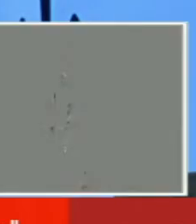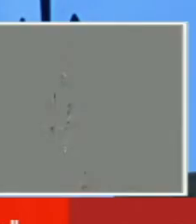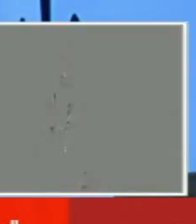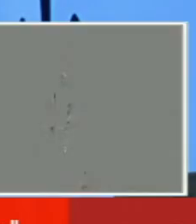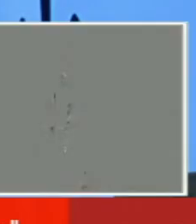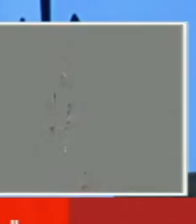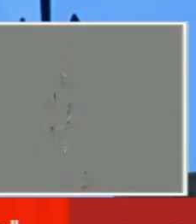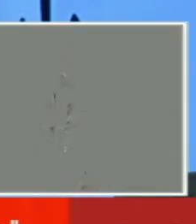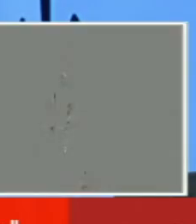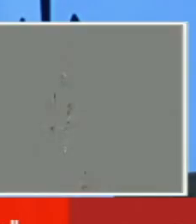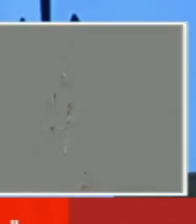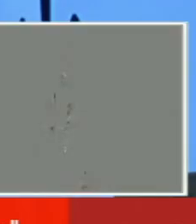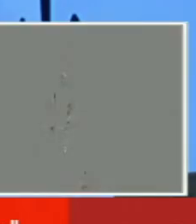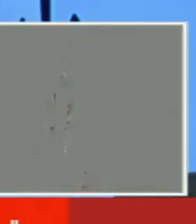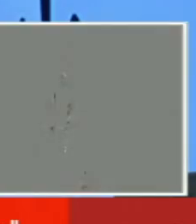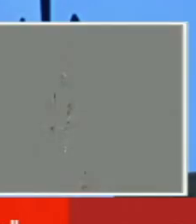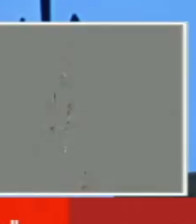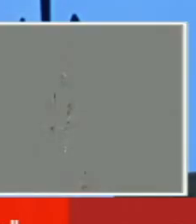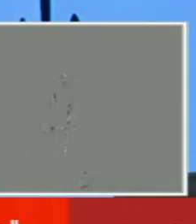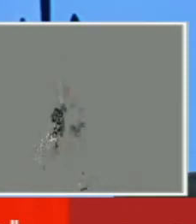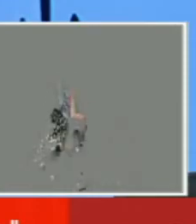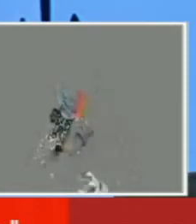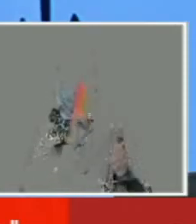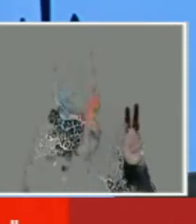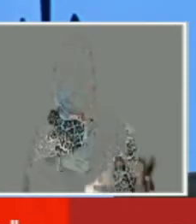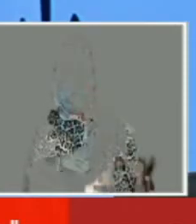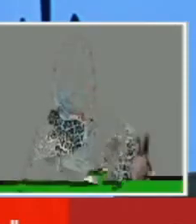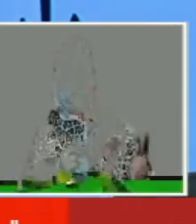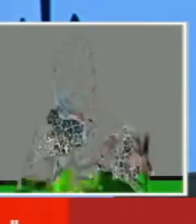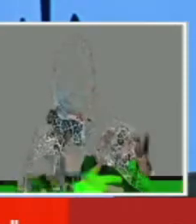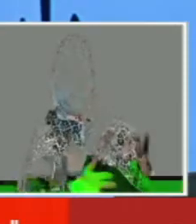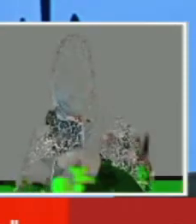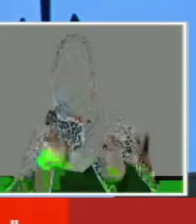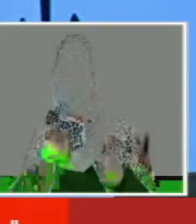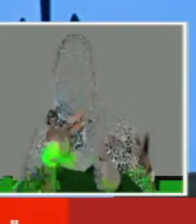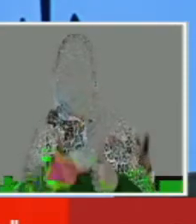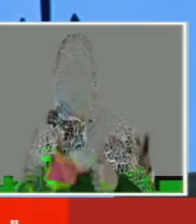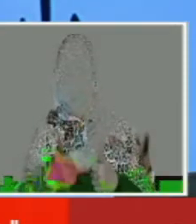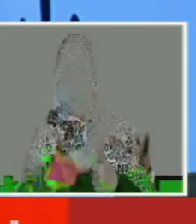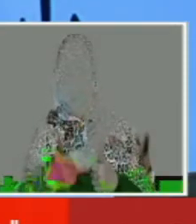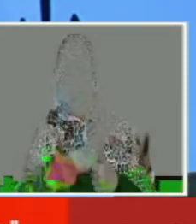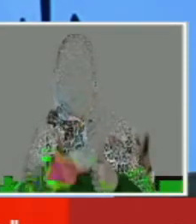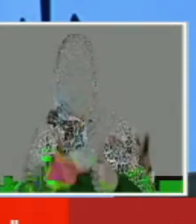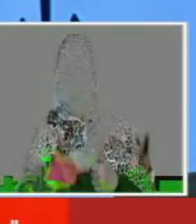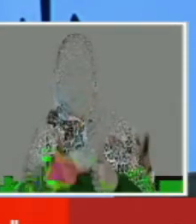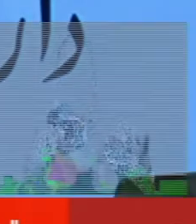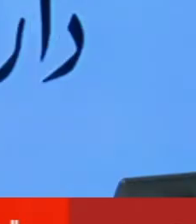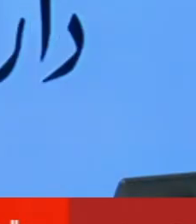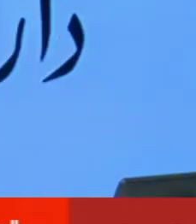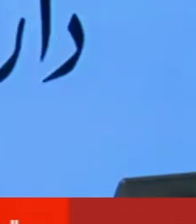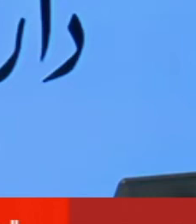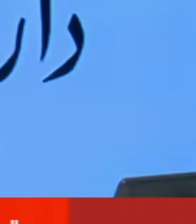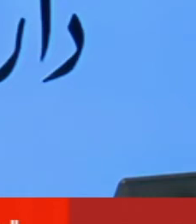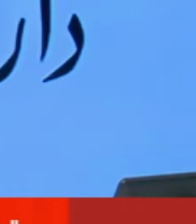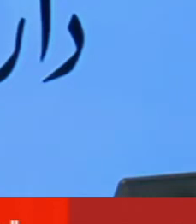فهذا نشوز وخروج عن طاعة الزوج، تسقط به نفقة الزوجة، وإذا سقطت به نفقة الزوجة فزكاة الفطر